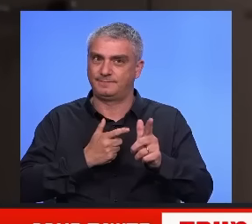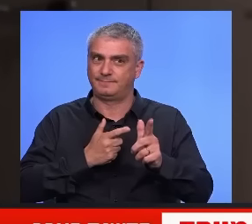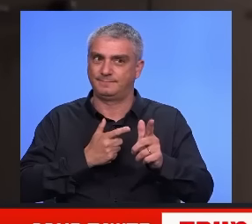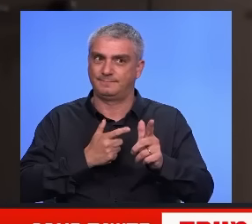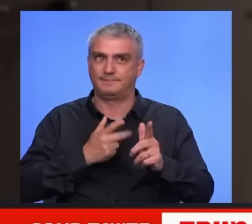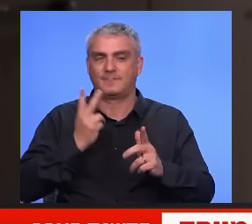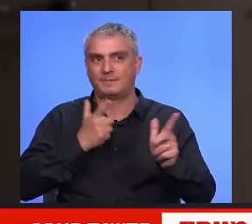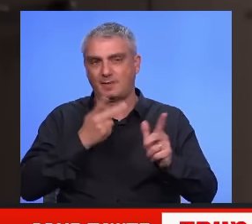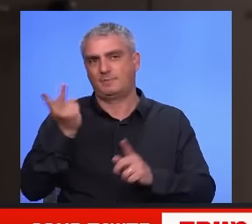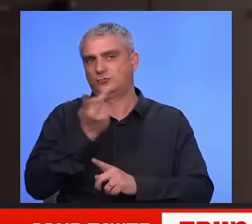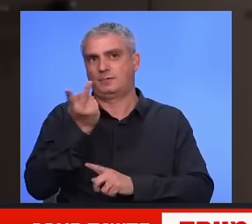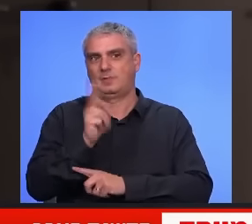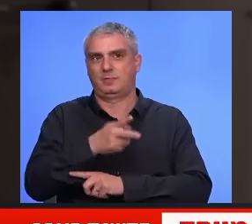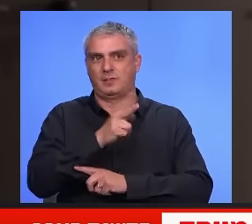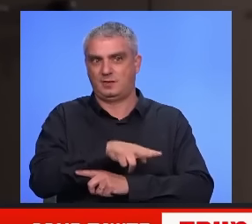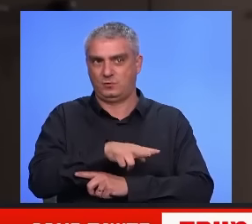אז בלחימה שלהם הם נהרגו,